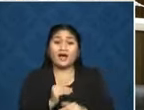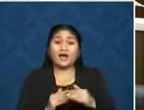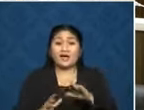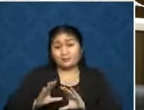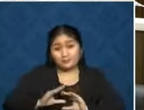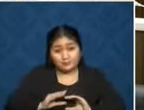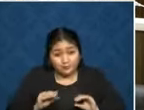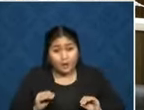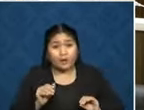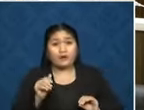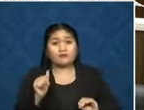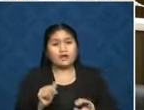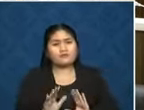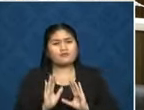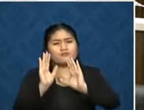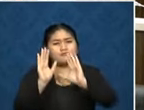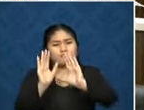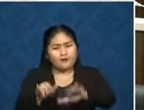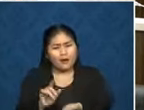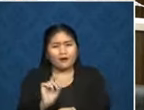เหมือนผมฝากหลักการกับ